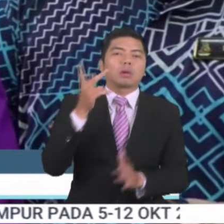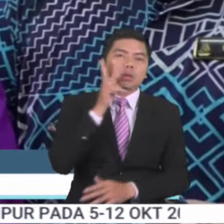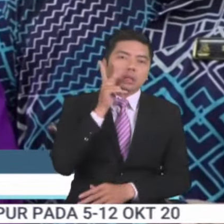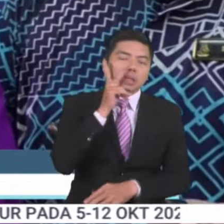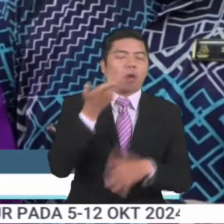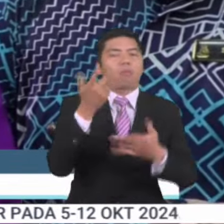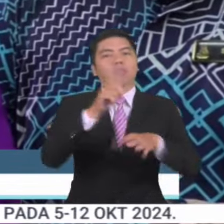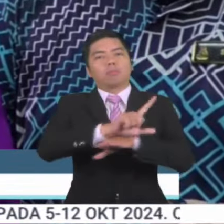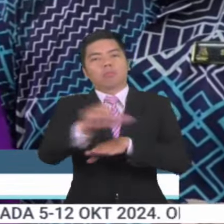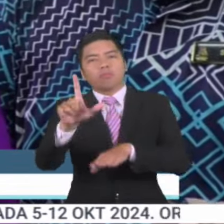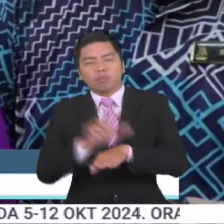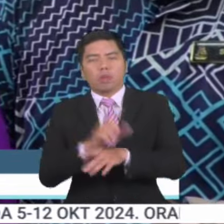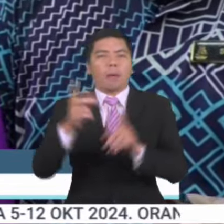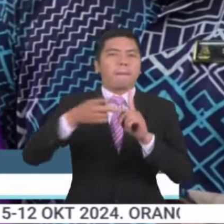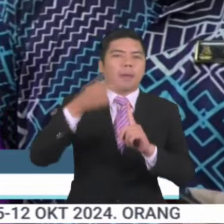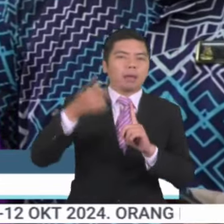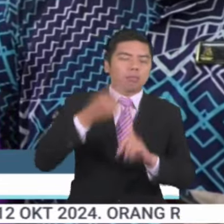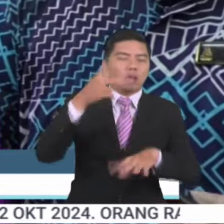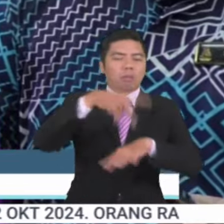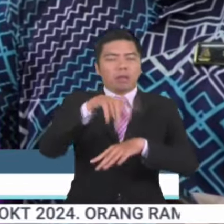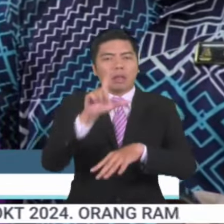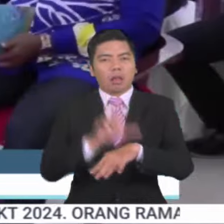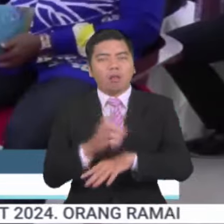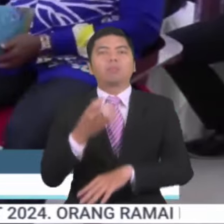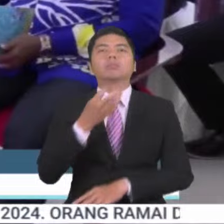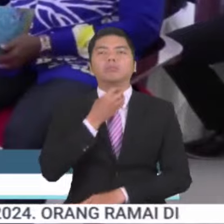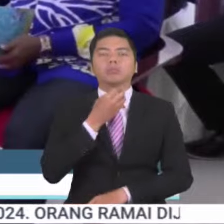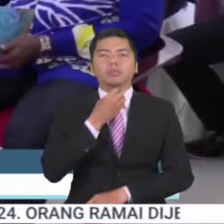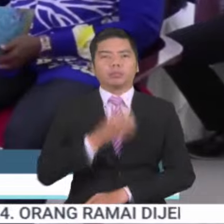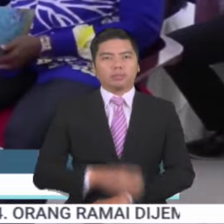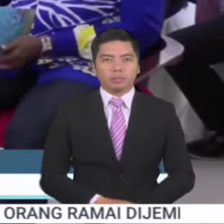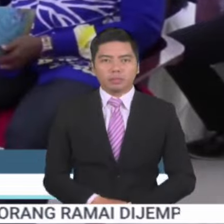daripada Langkawi, Penang maupun di daripada Perak.